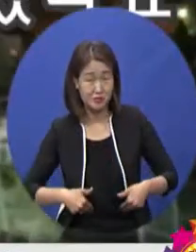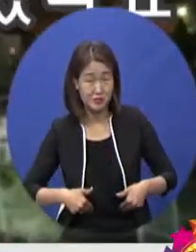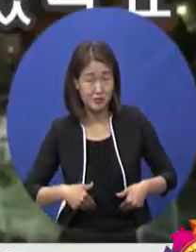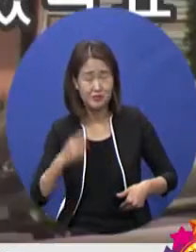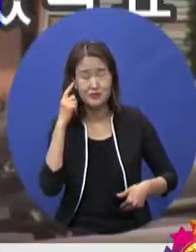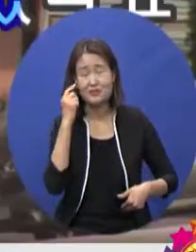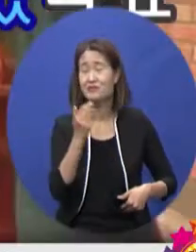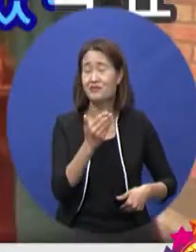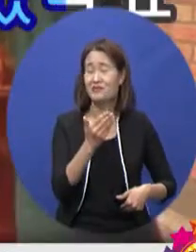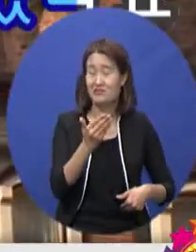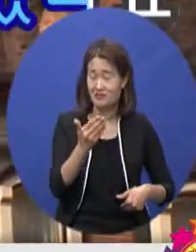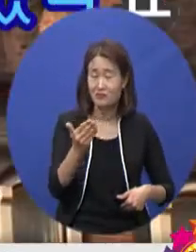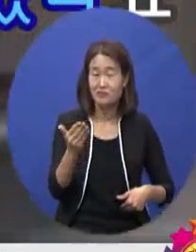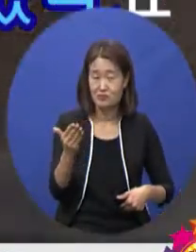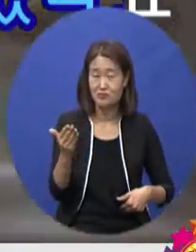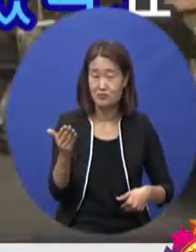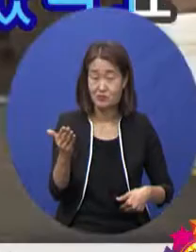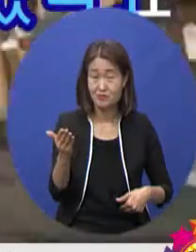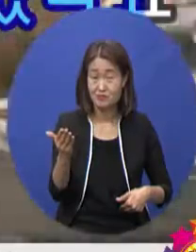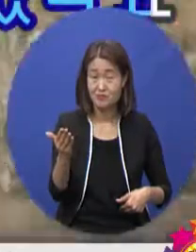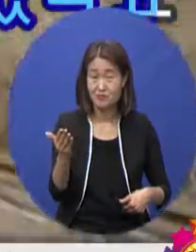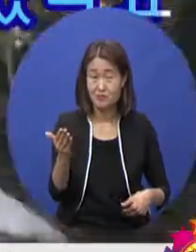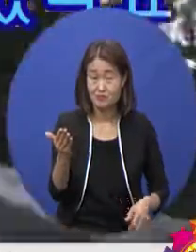나이가 있나요?